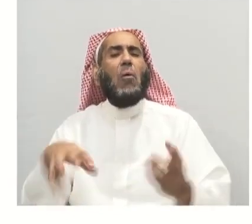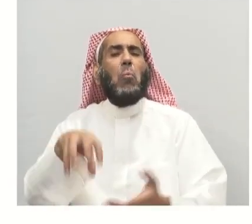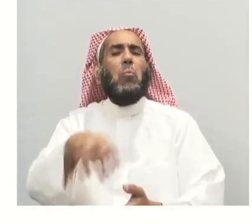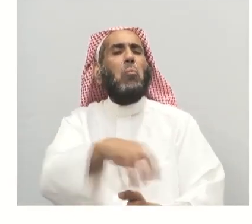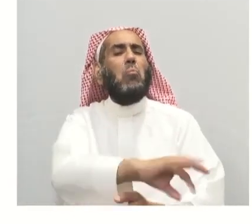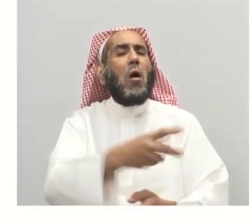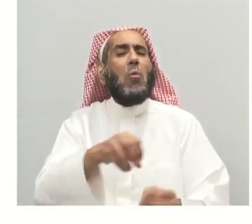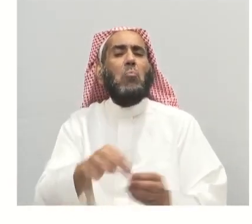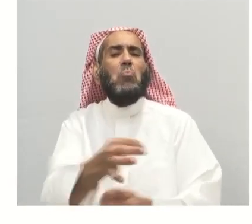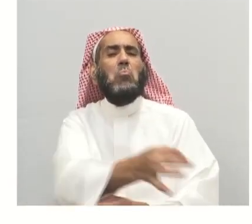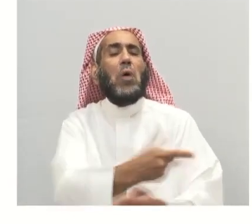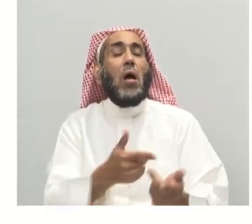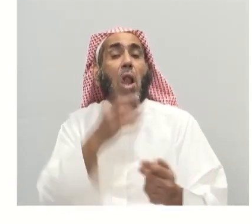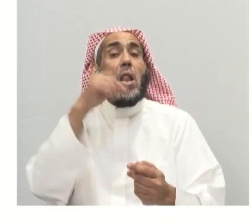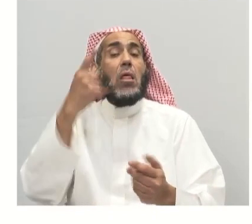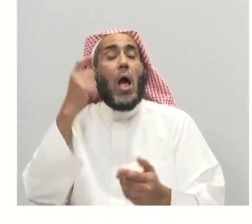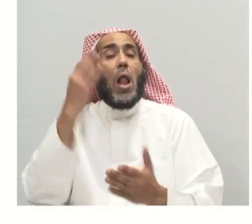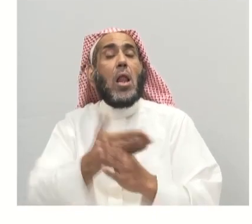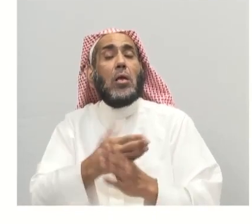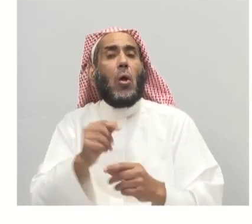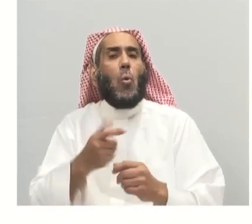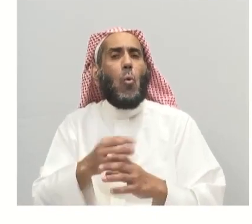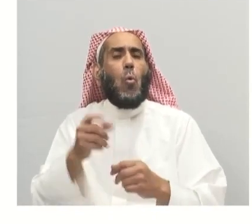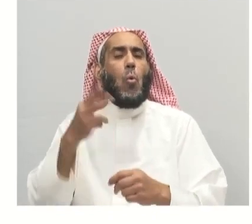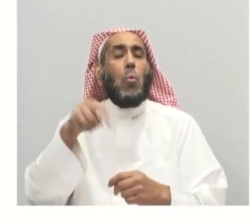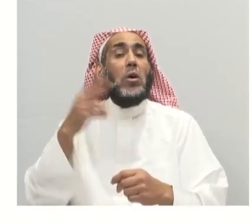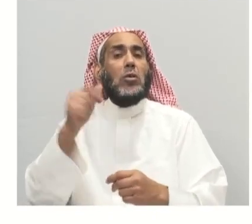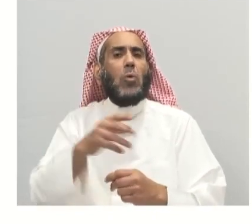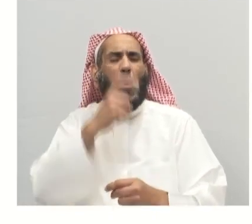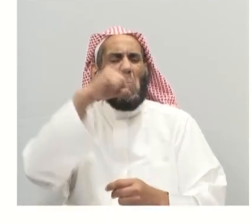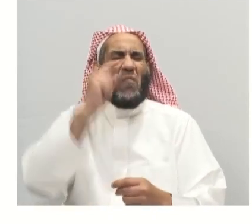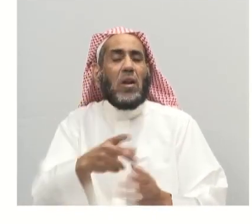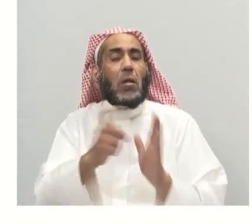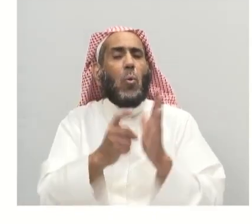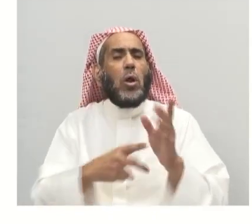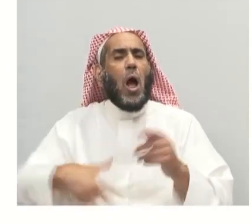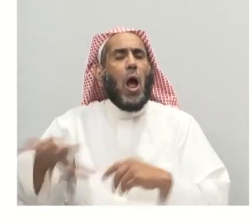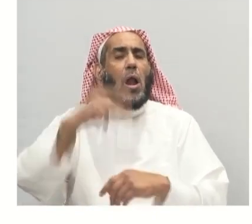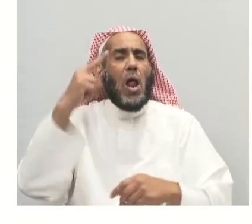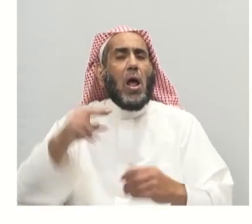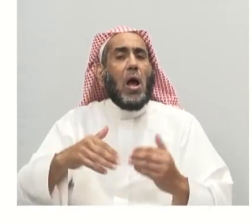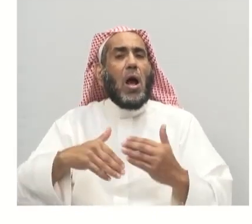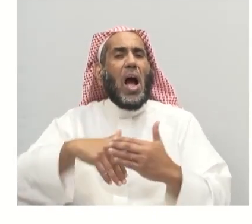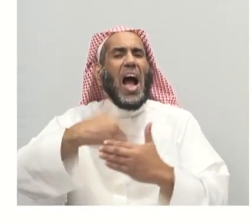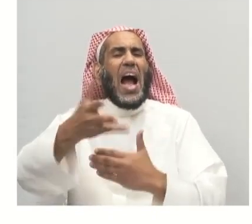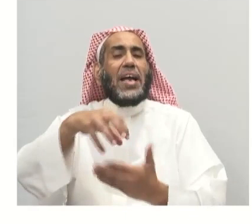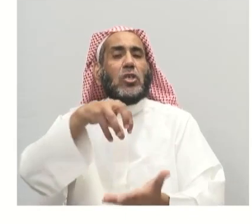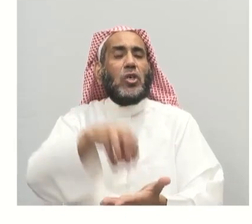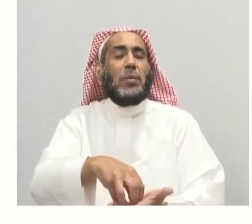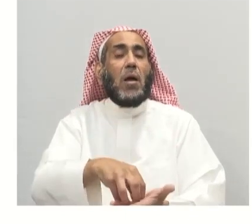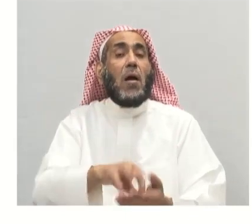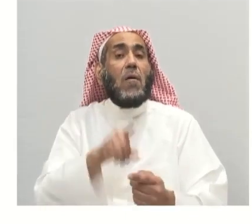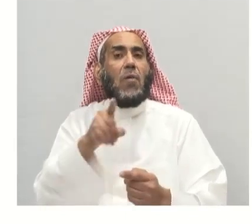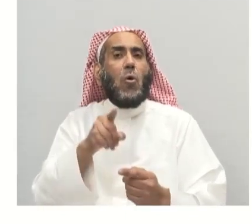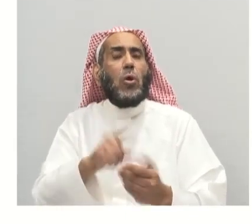اقامتهم لذلك تقوم الدوله بفرض قوانينها على مواطنيها خارج اقليمها